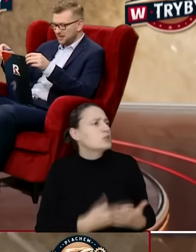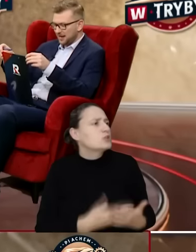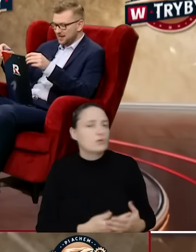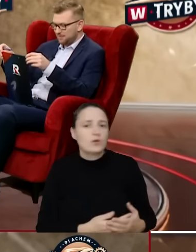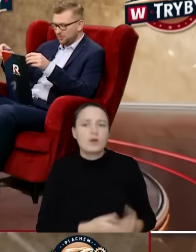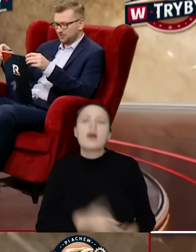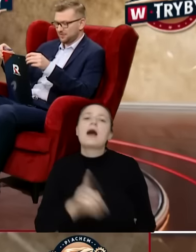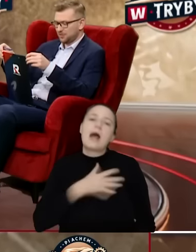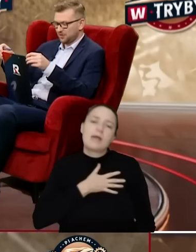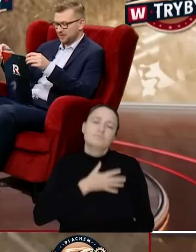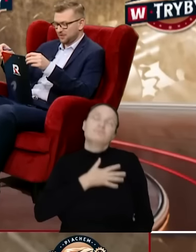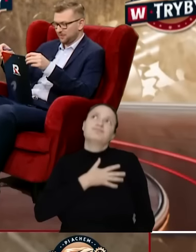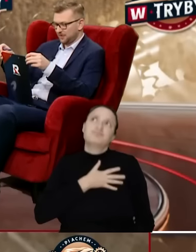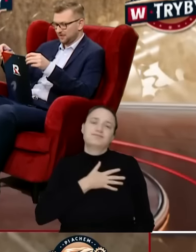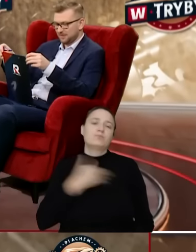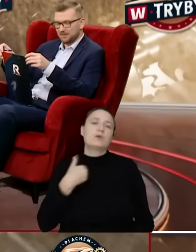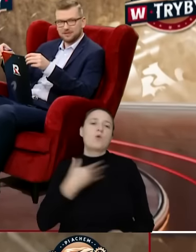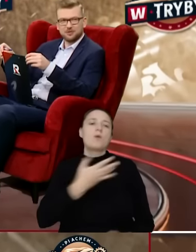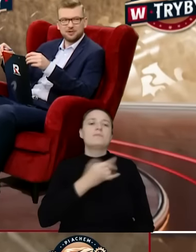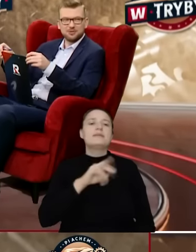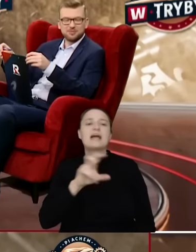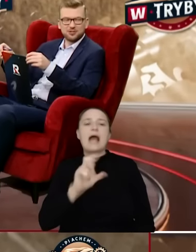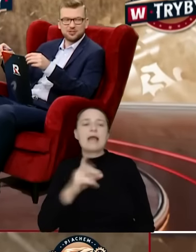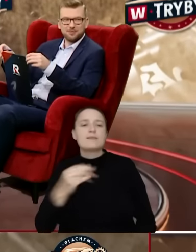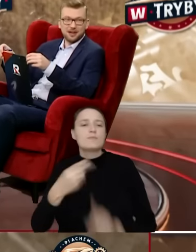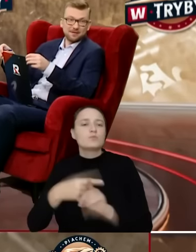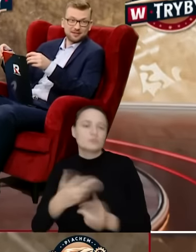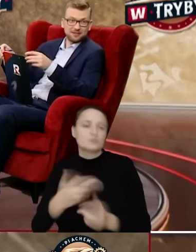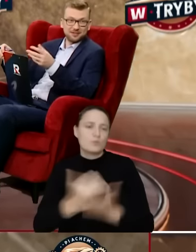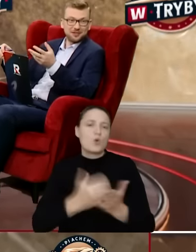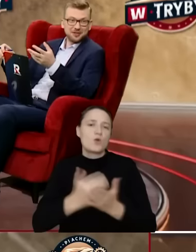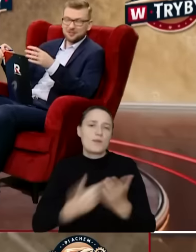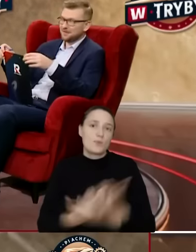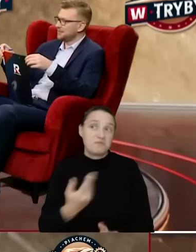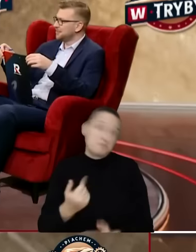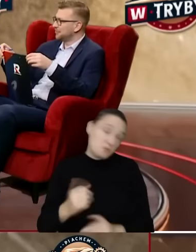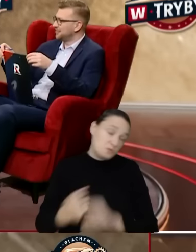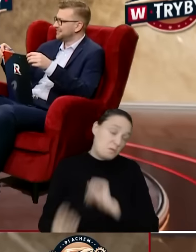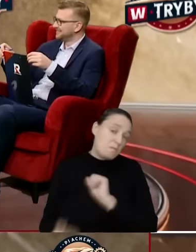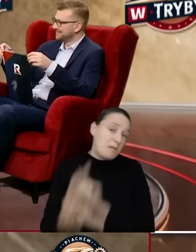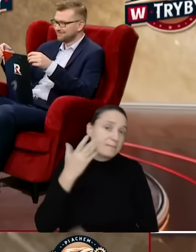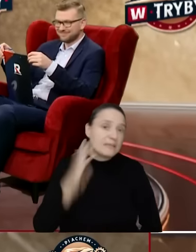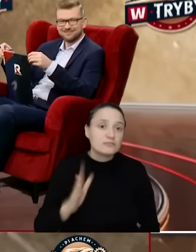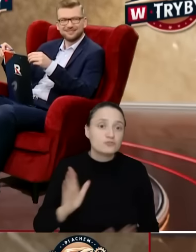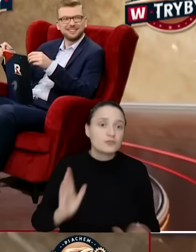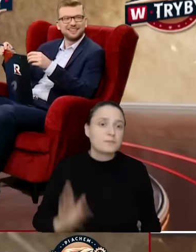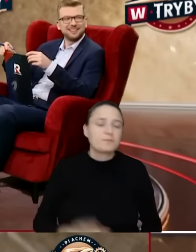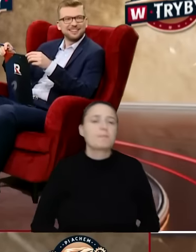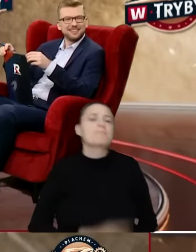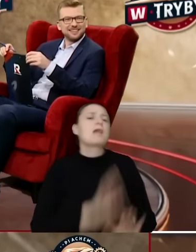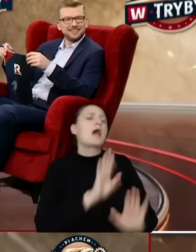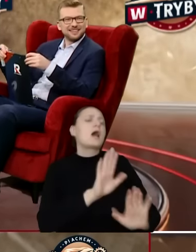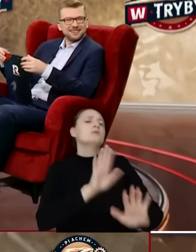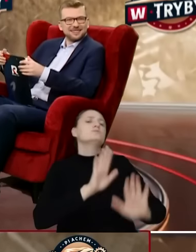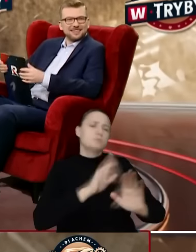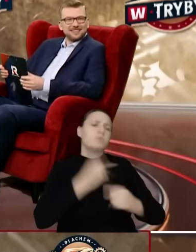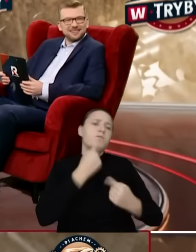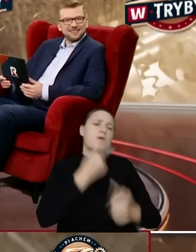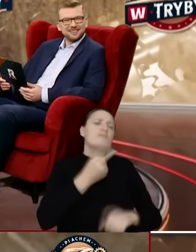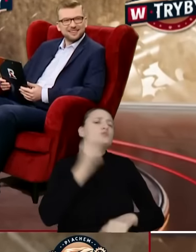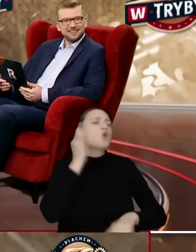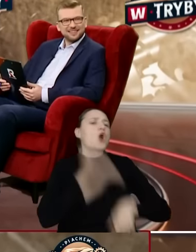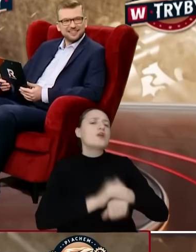Myrchanie. Myrchanie Plus, program nowy, który być może się pojawi. Nigdy nie to wiadomo. Uprzedźcie koleżankę naszą redakcyjną,